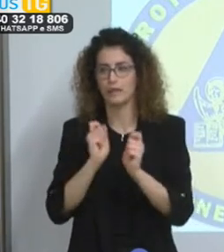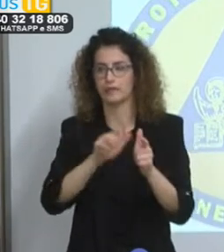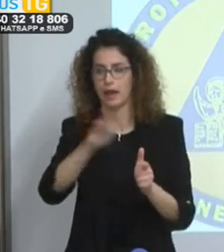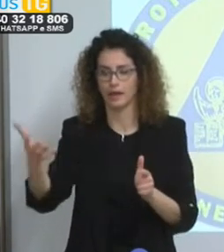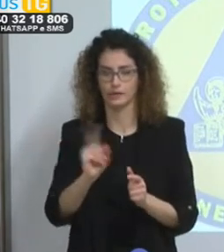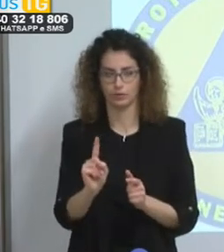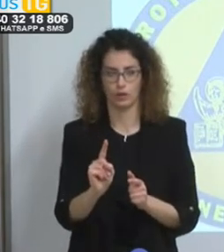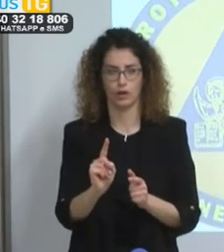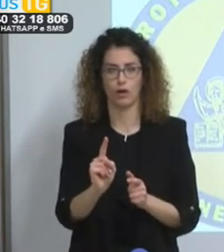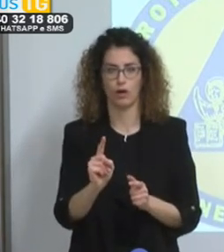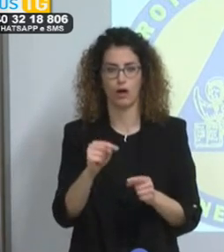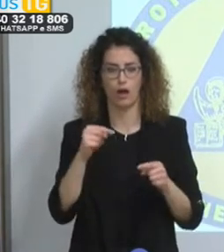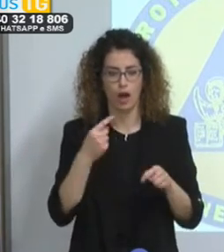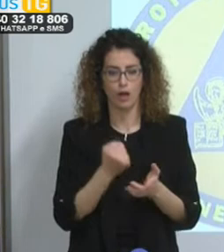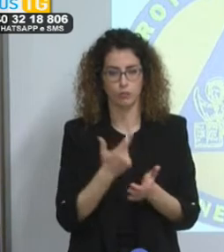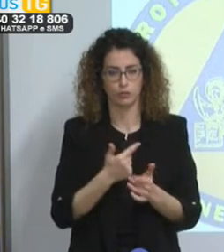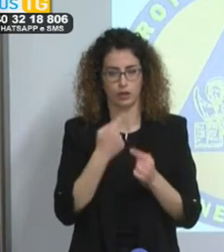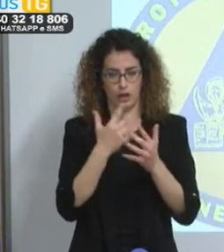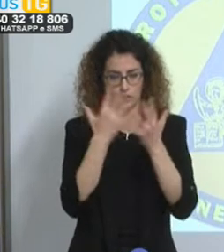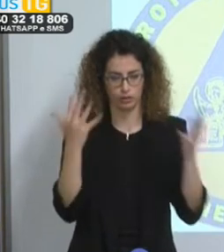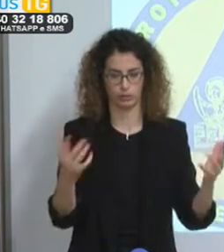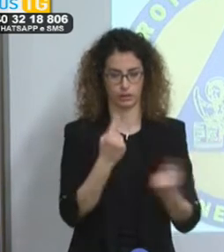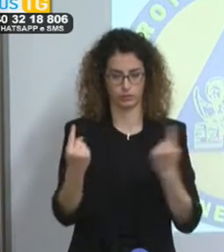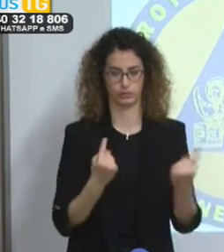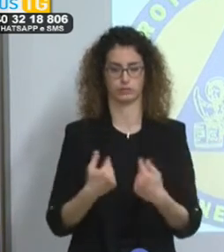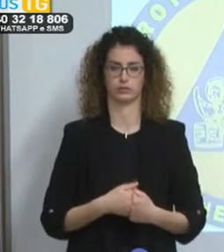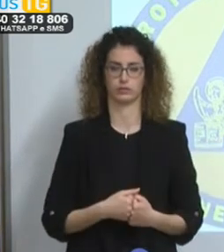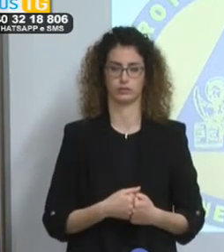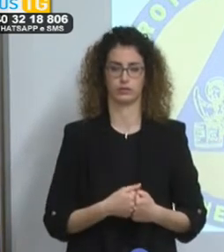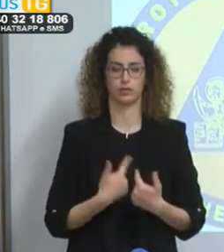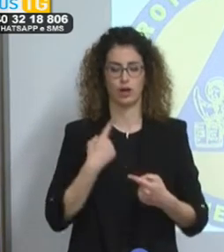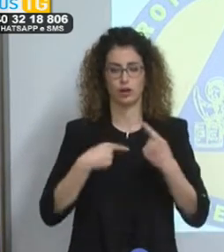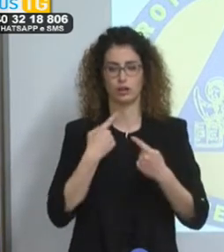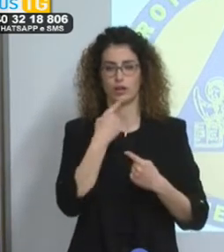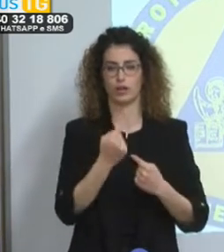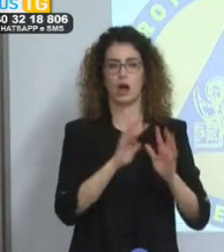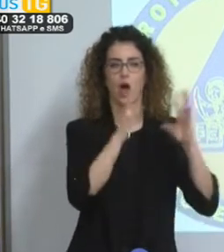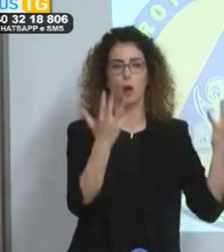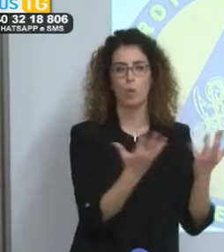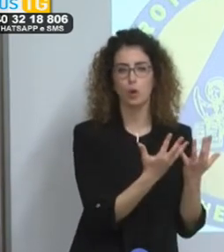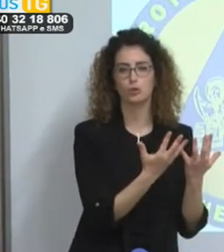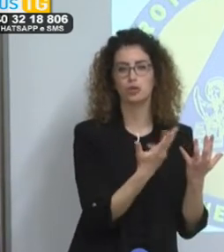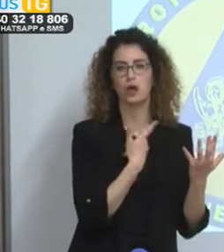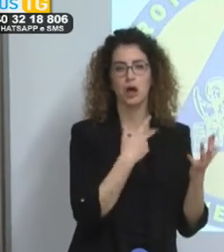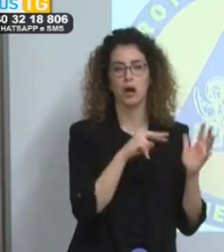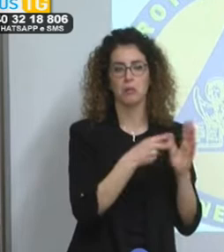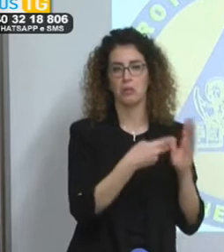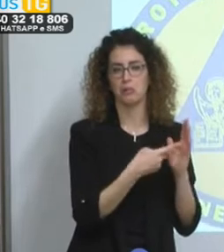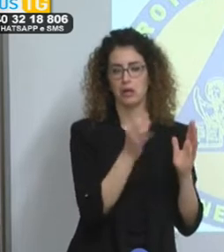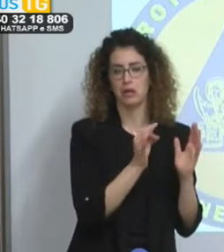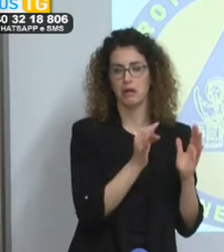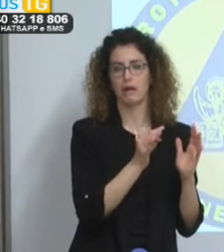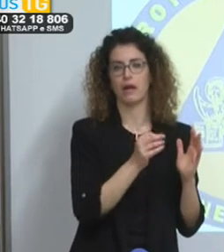non è irrilevante chiarire questa situazione. Continuo a dire che in giro per il mondo c'è chi non ha problemi. Gran Bretagna, UK,